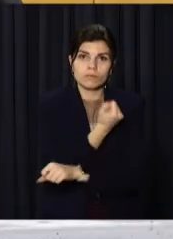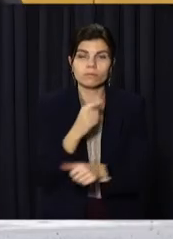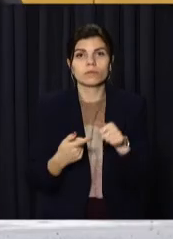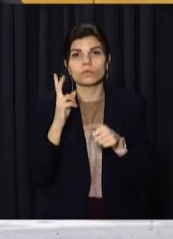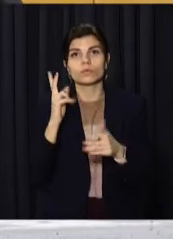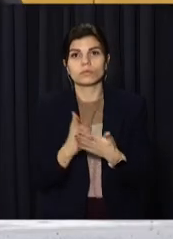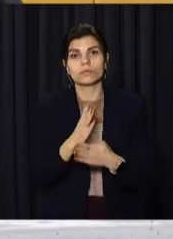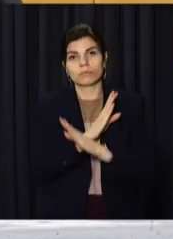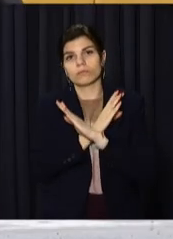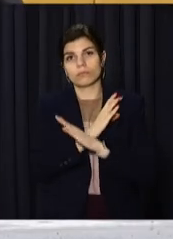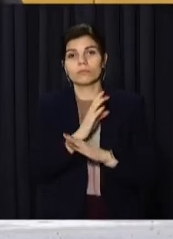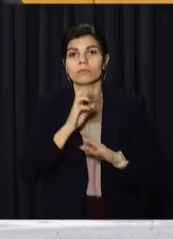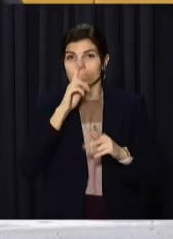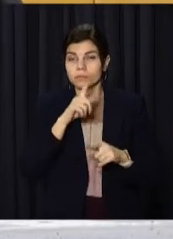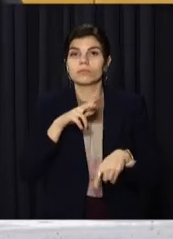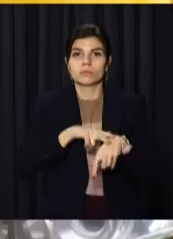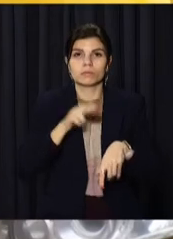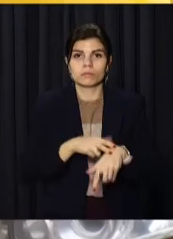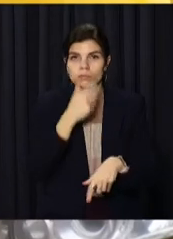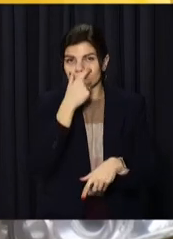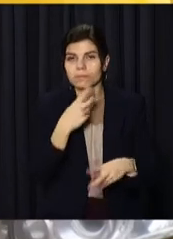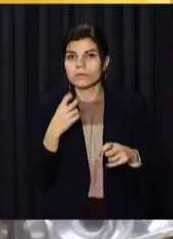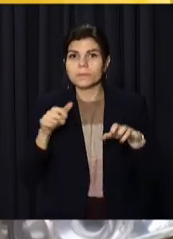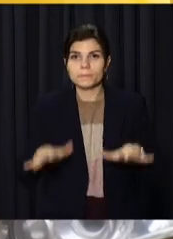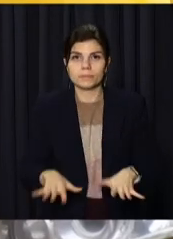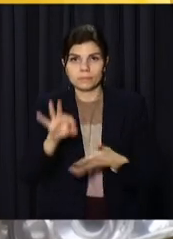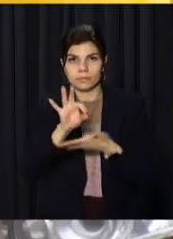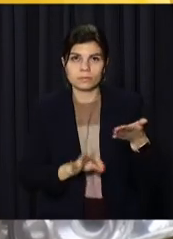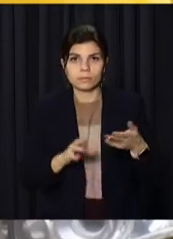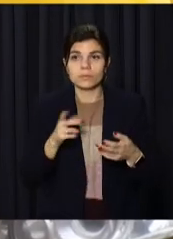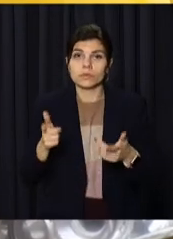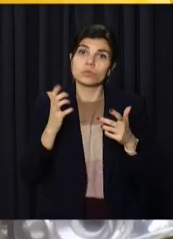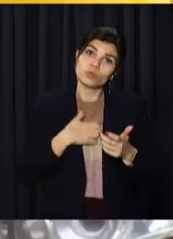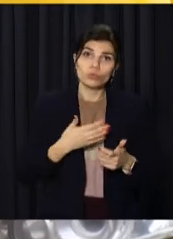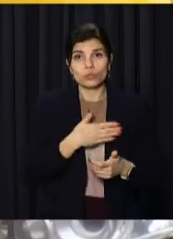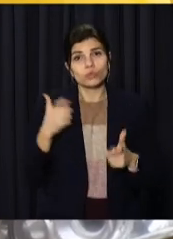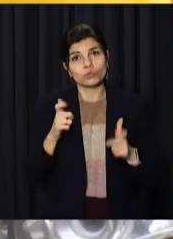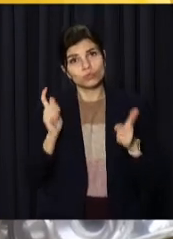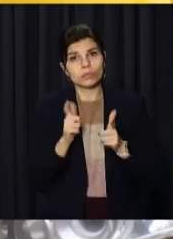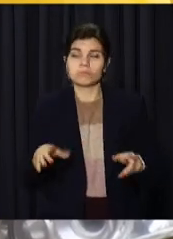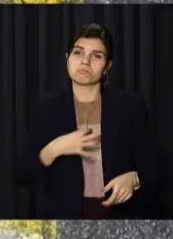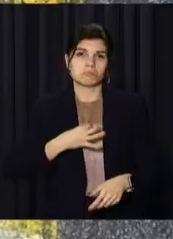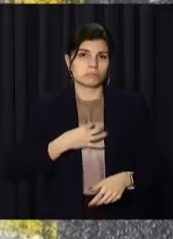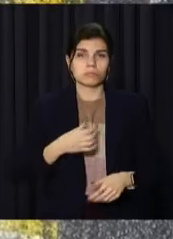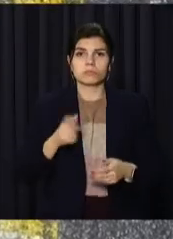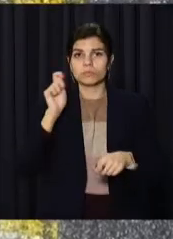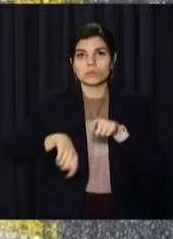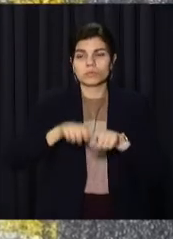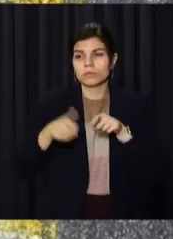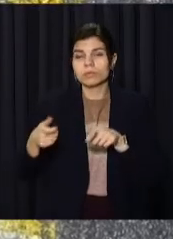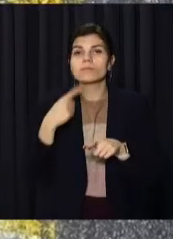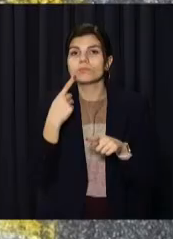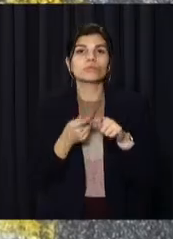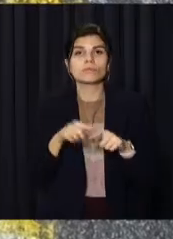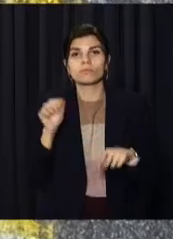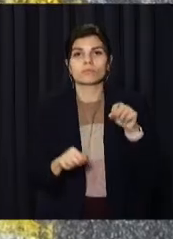загиблі, патрульні зможуть перевірити кермувальника просто на дорозі, навіть без його згоди. Автори ініціативи переконані, це дозволить